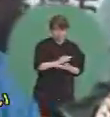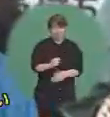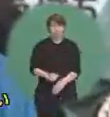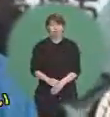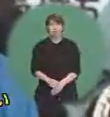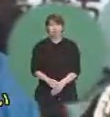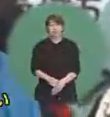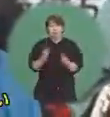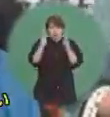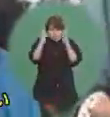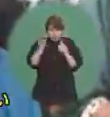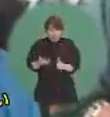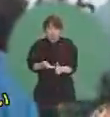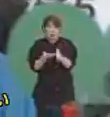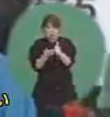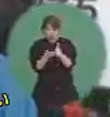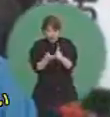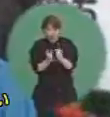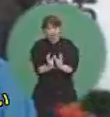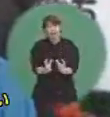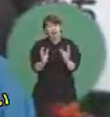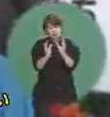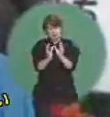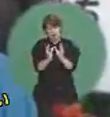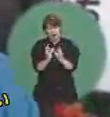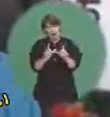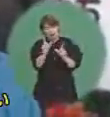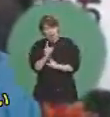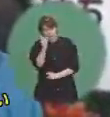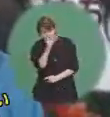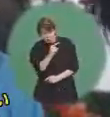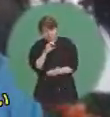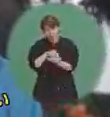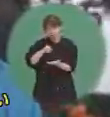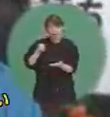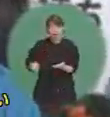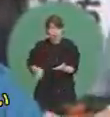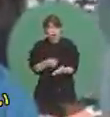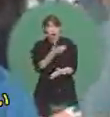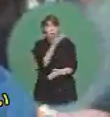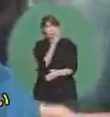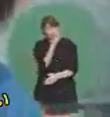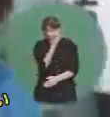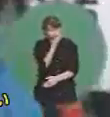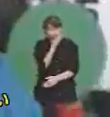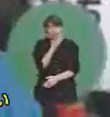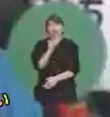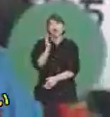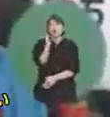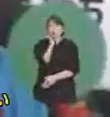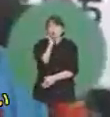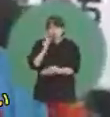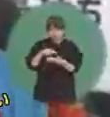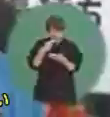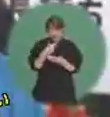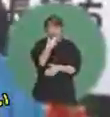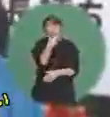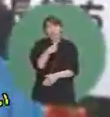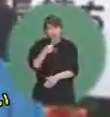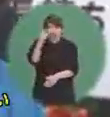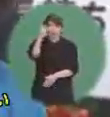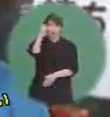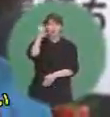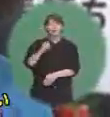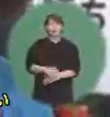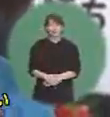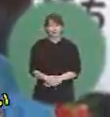せっかく作物出来上がってね、廃棄するなんて失礼ですよね。美味しくいただ